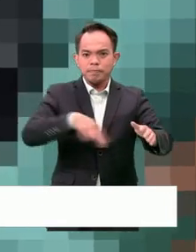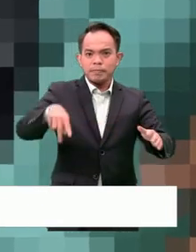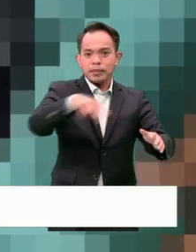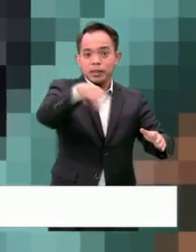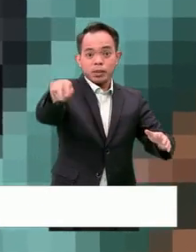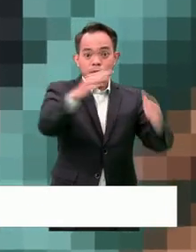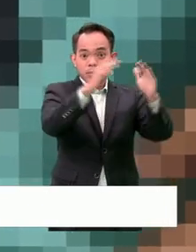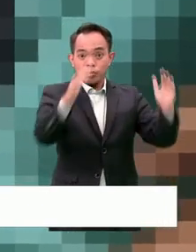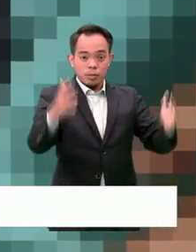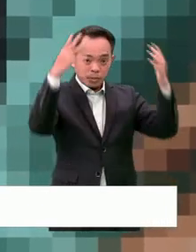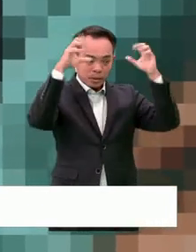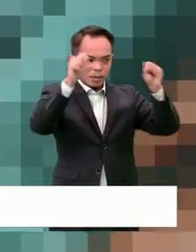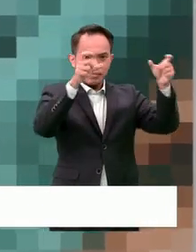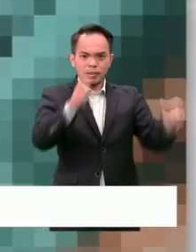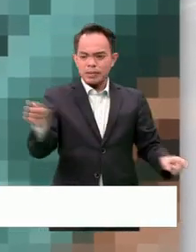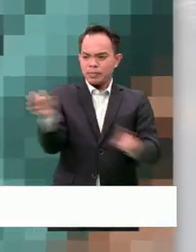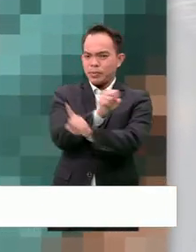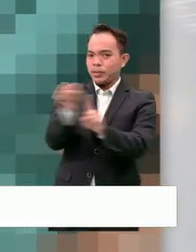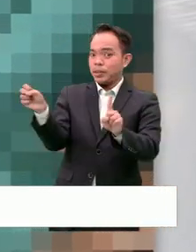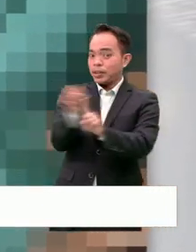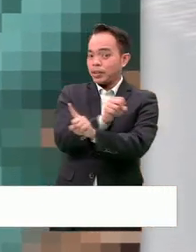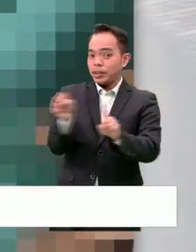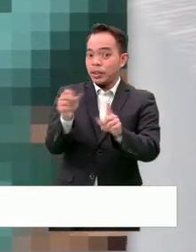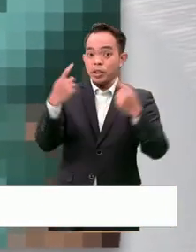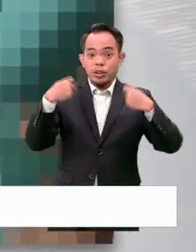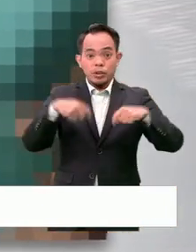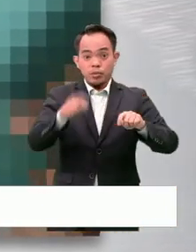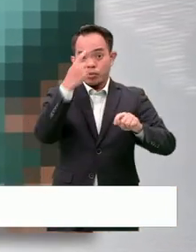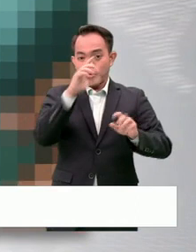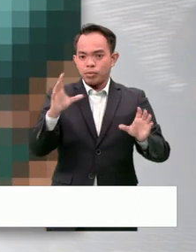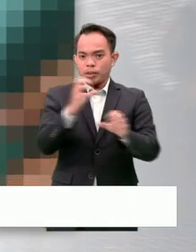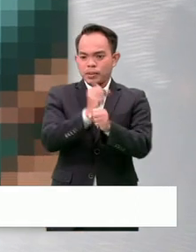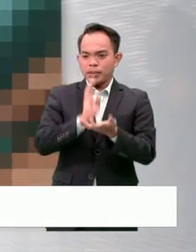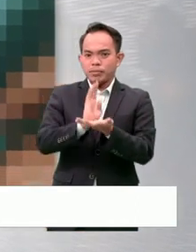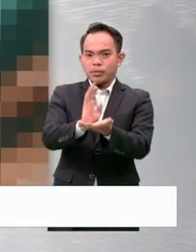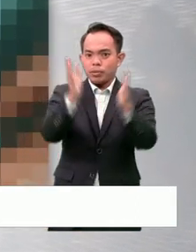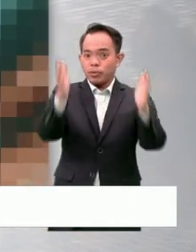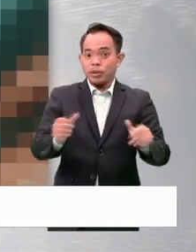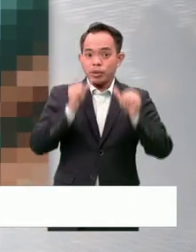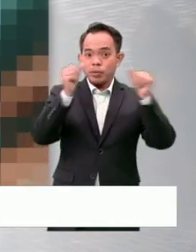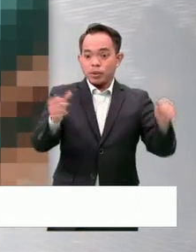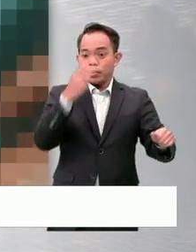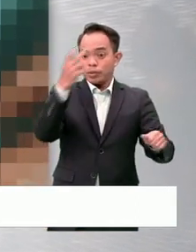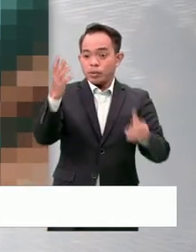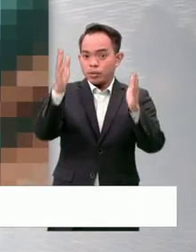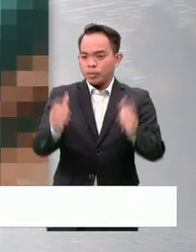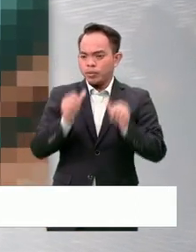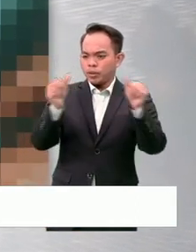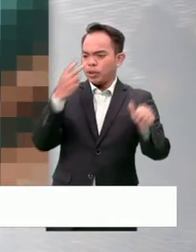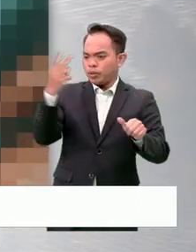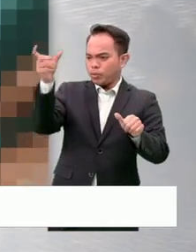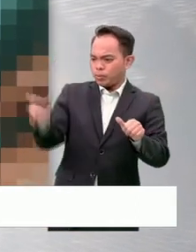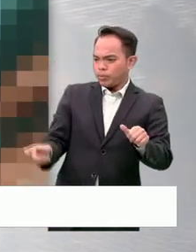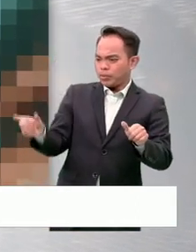selepas tidak tahan dengan penyeksaan dialami dan cuba mendapatkan bantuan orang ramai. Orang awam yang prihatin dengan keadaan dan situasi